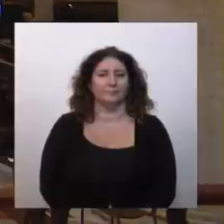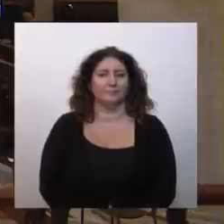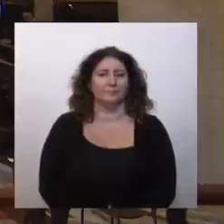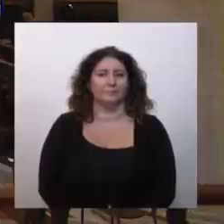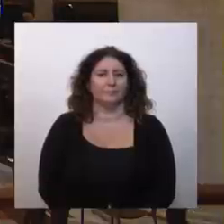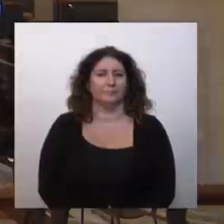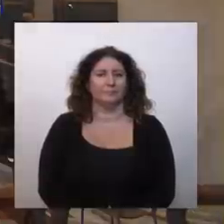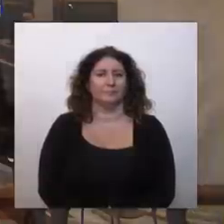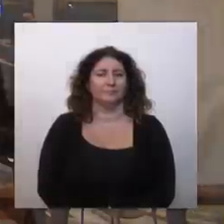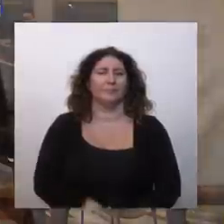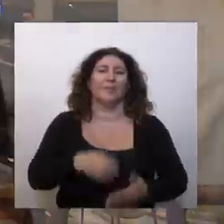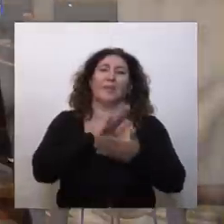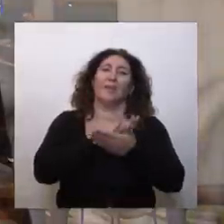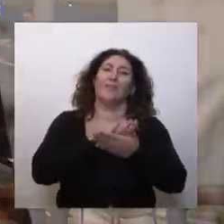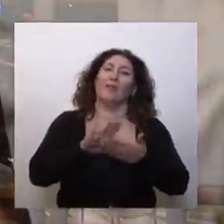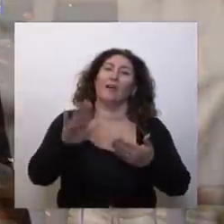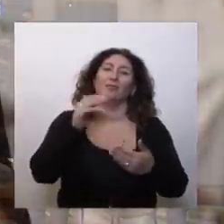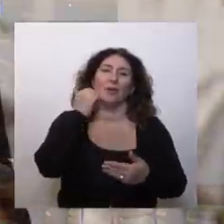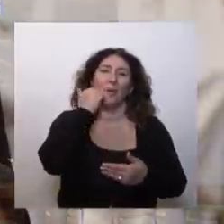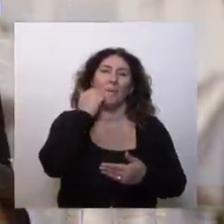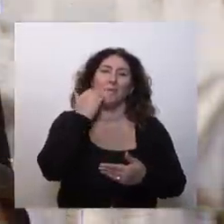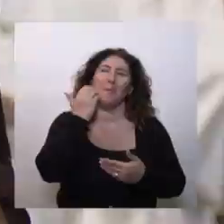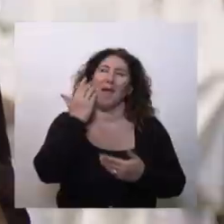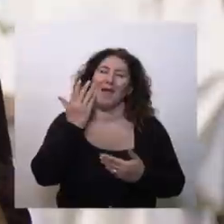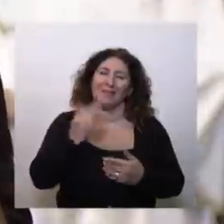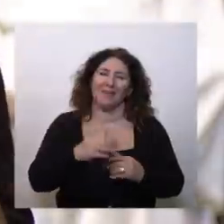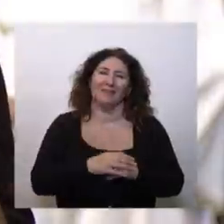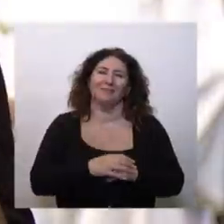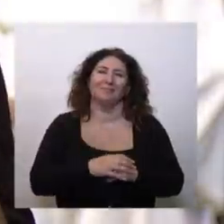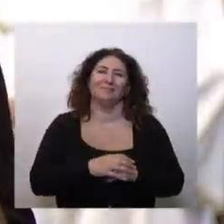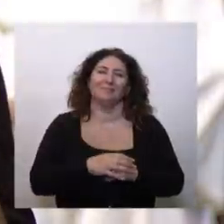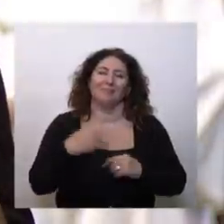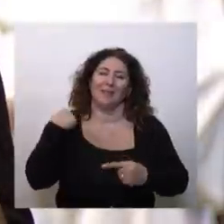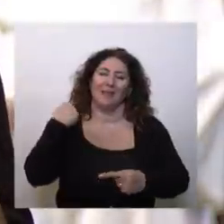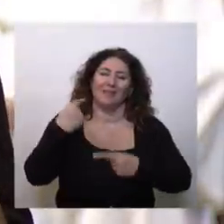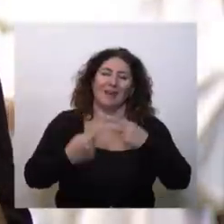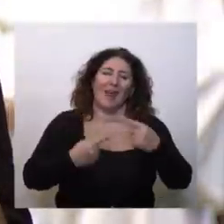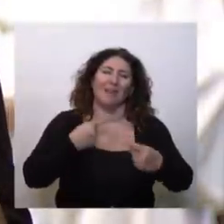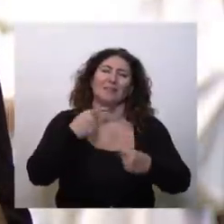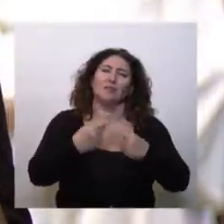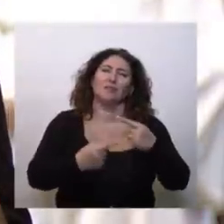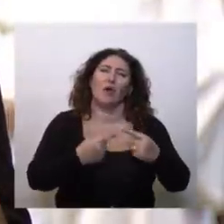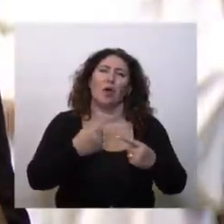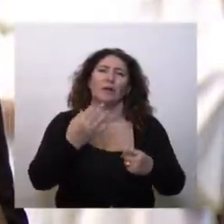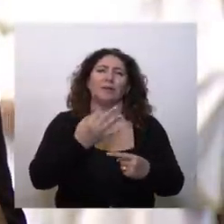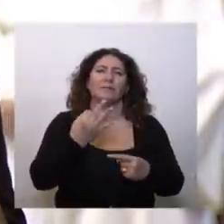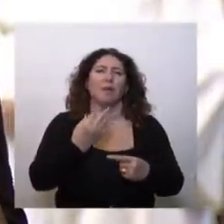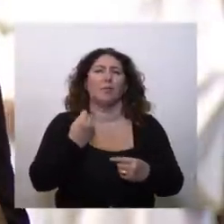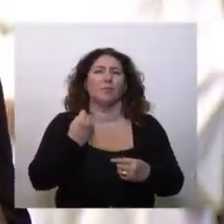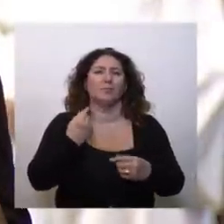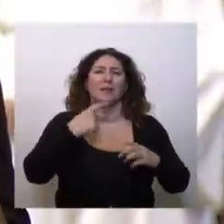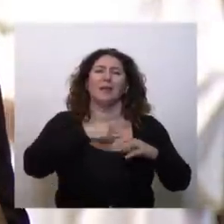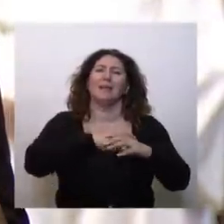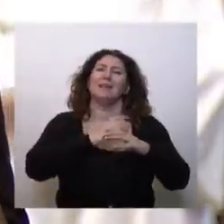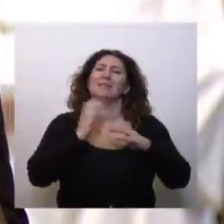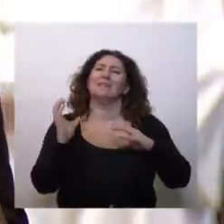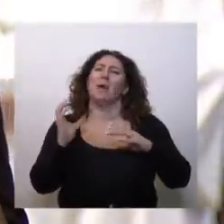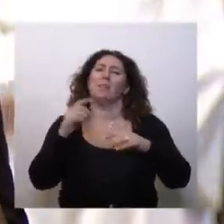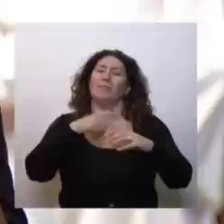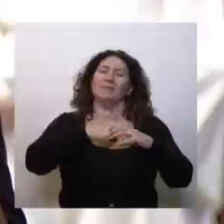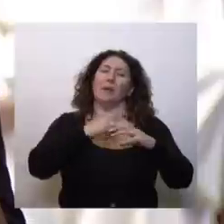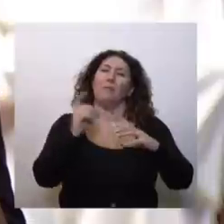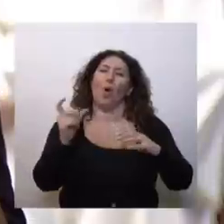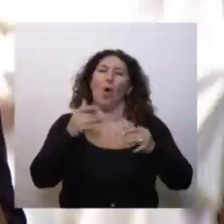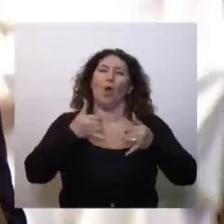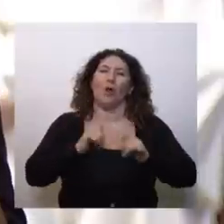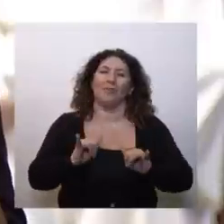La Vergine Madre, che secondo la tradizione sosta presso il sepolcro del Figlio, è icona della